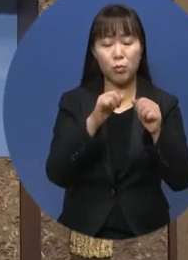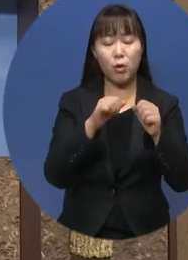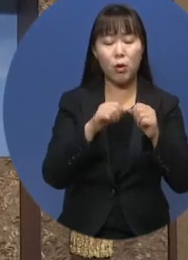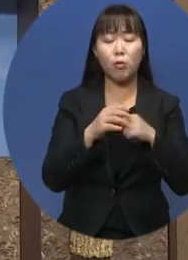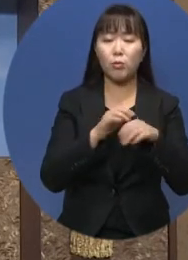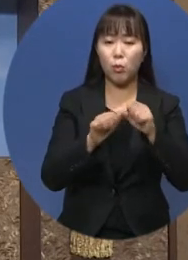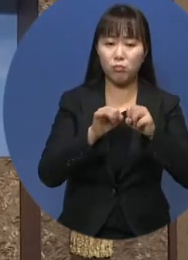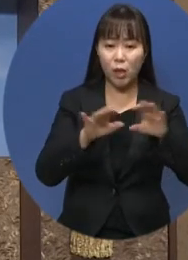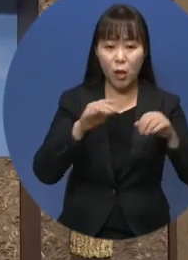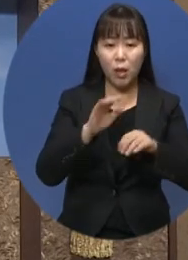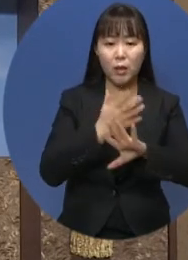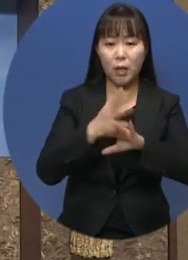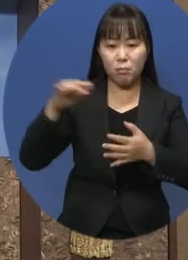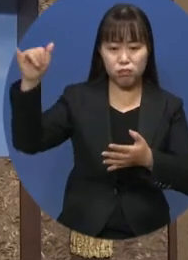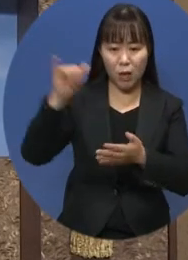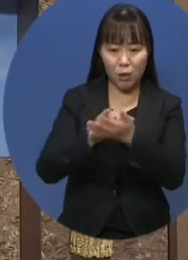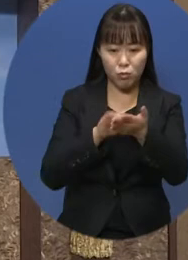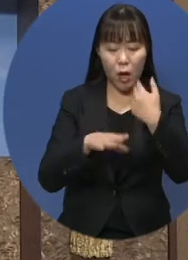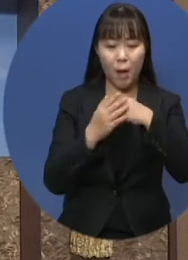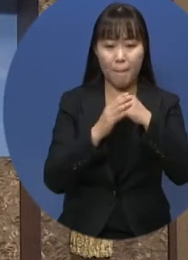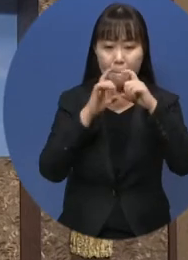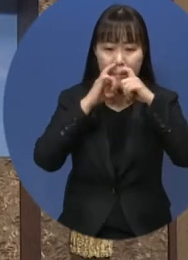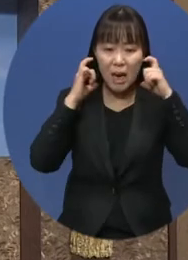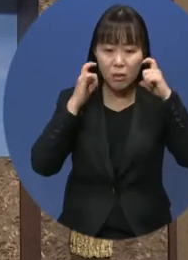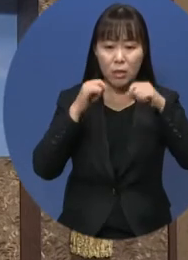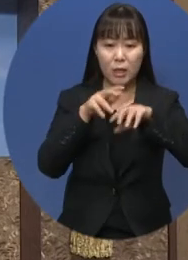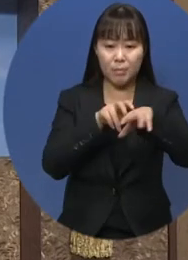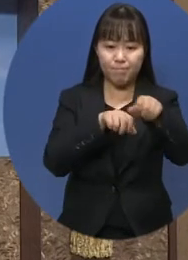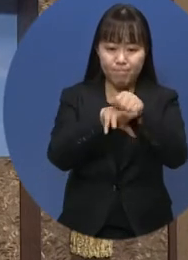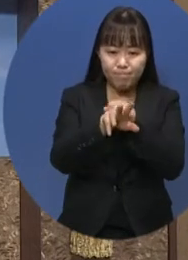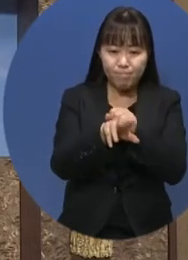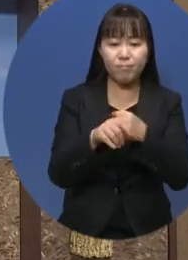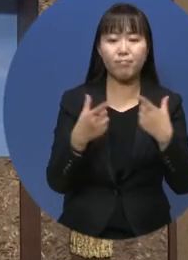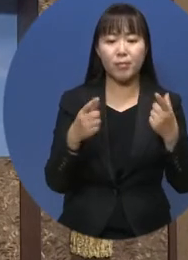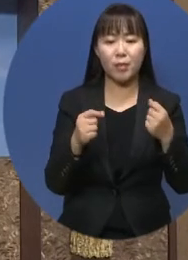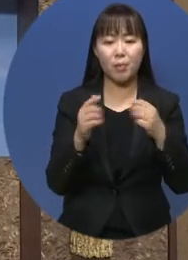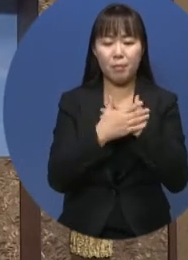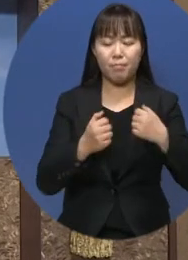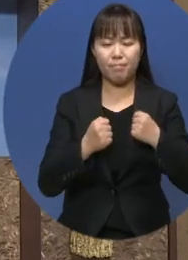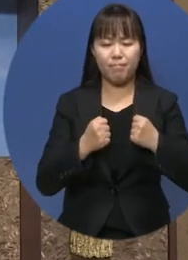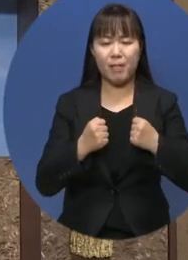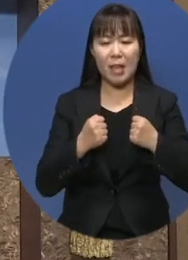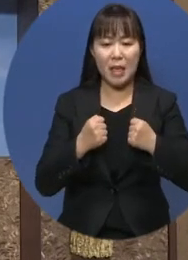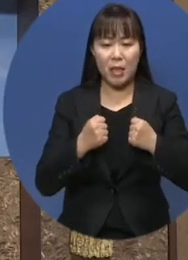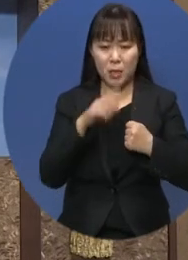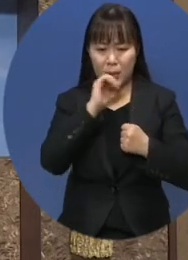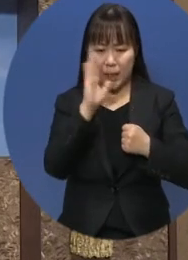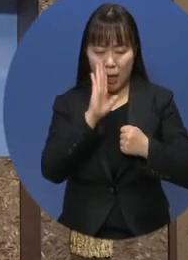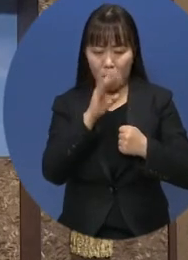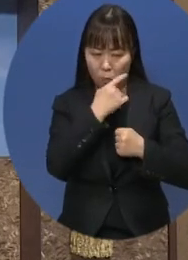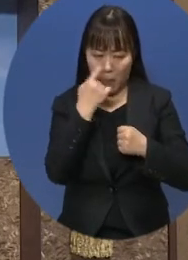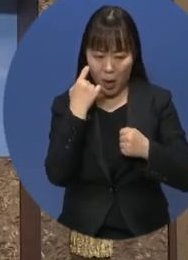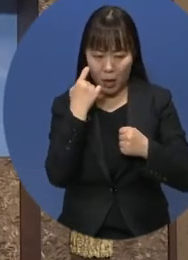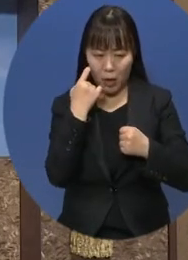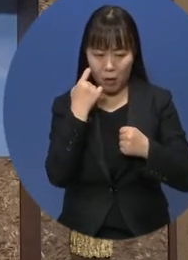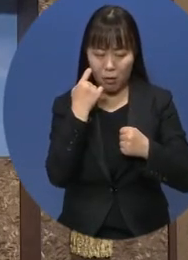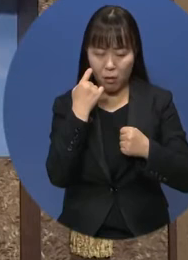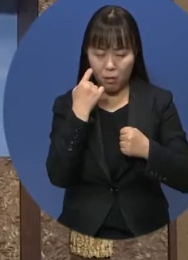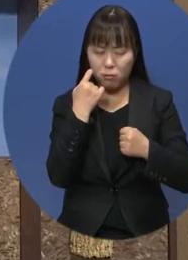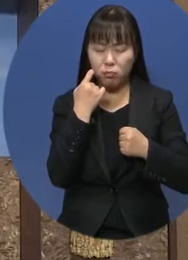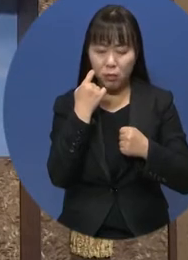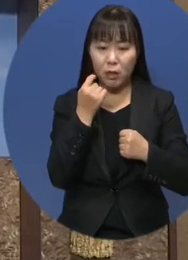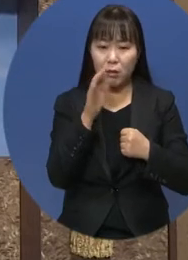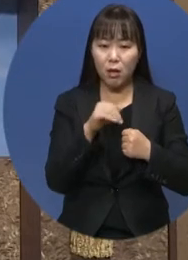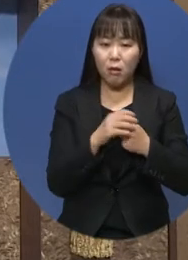갔다 온 다음에 예 철저하게 많았을 거 쓰고 장갑도 끼고 이러면서 자기가 건강 안 좋은 걸 확인하고 다녔는데